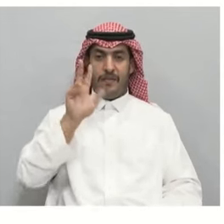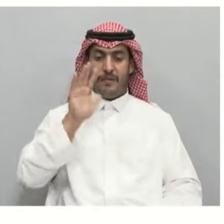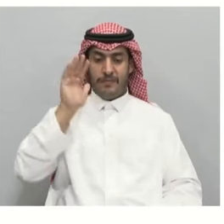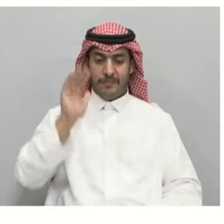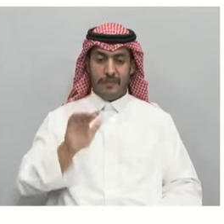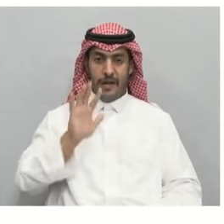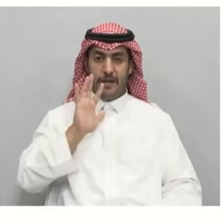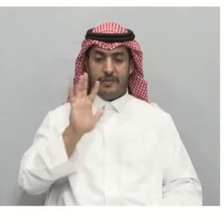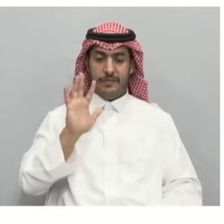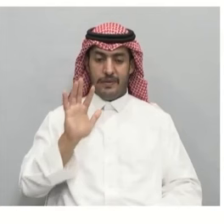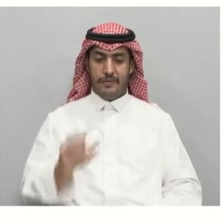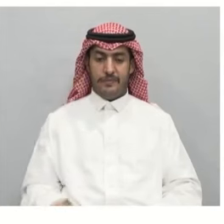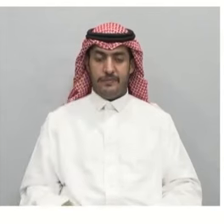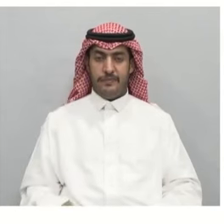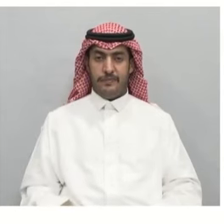500